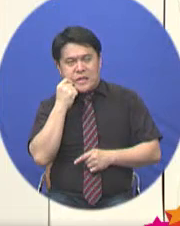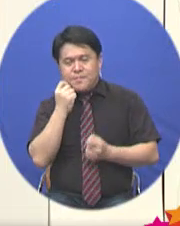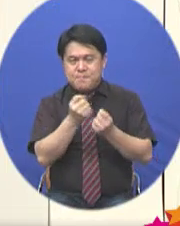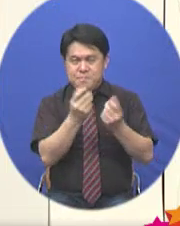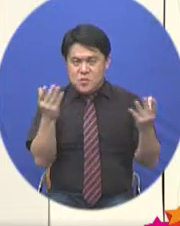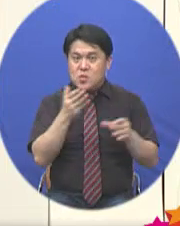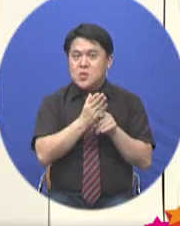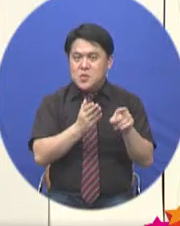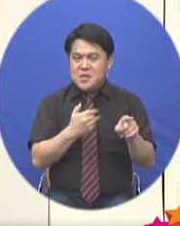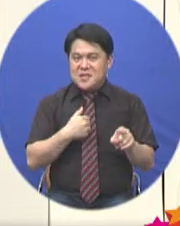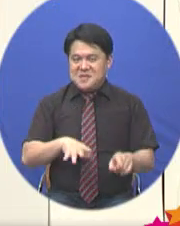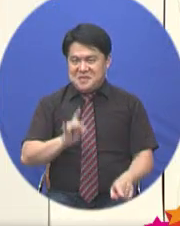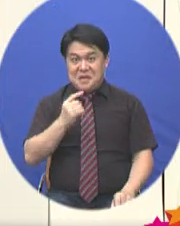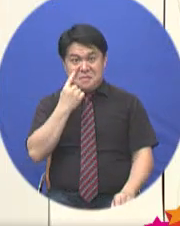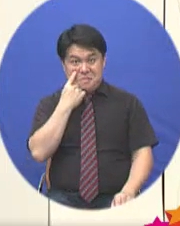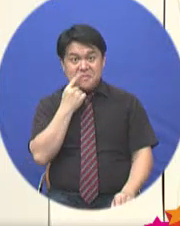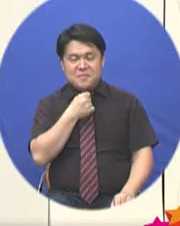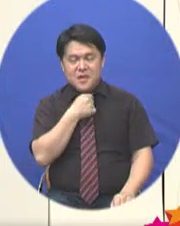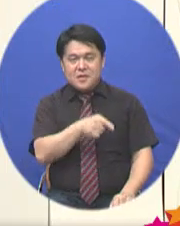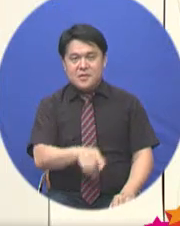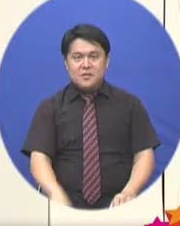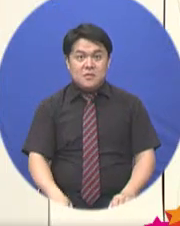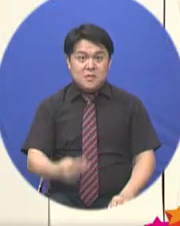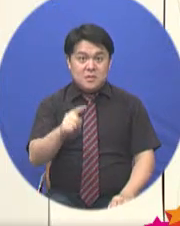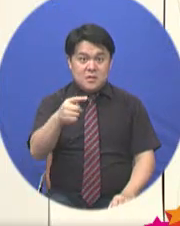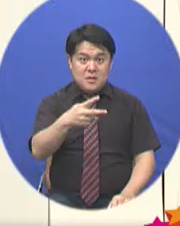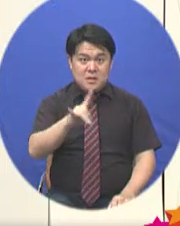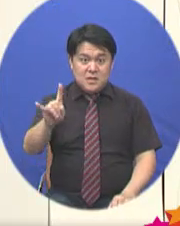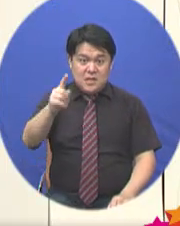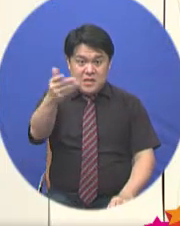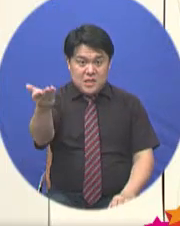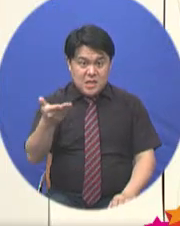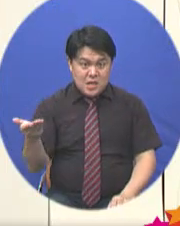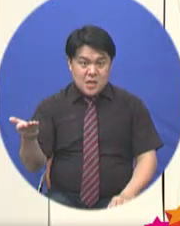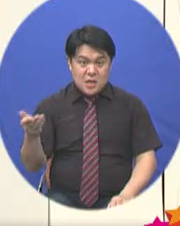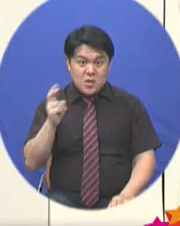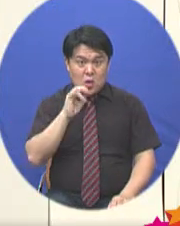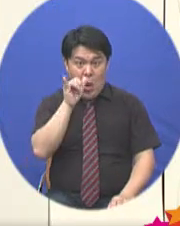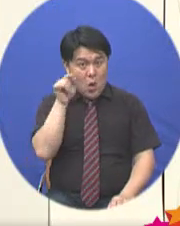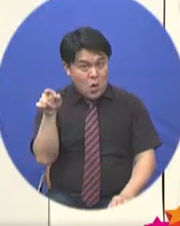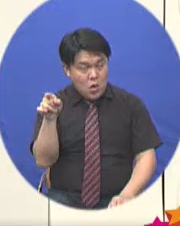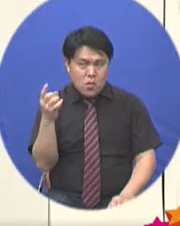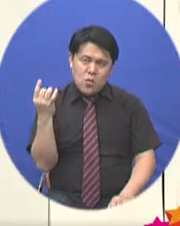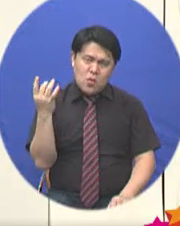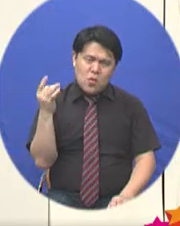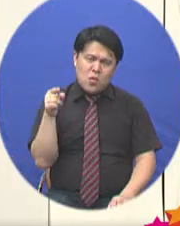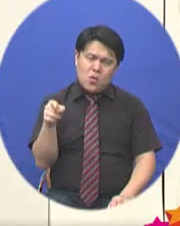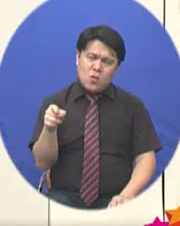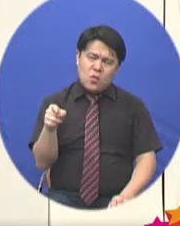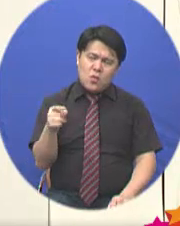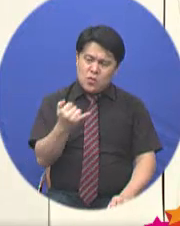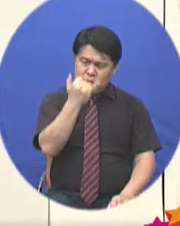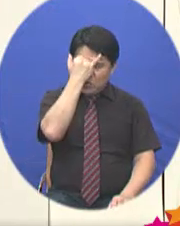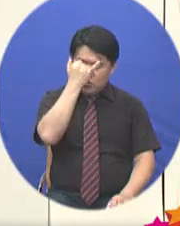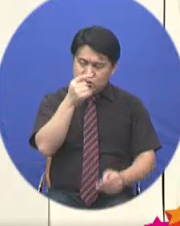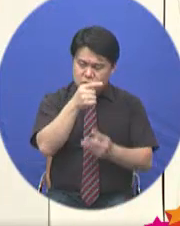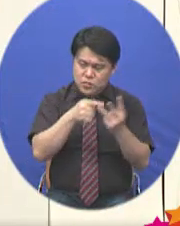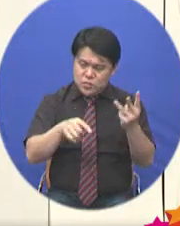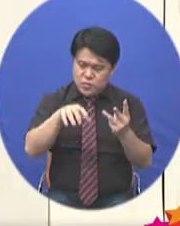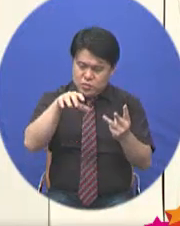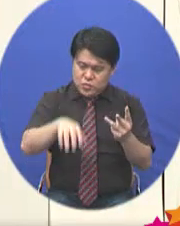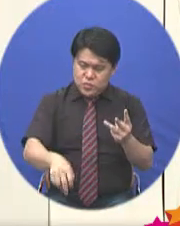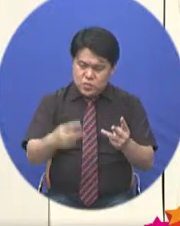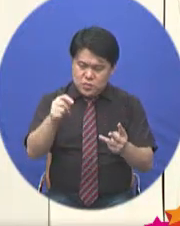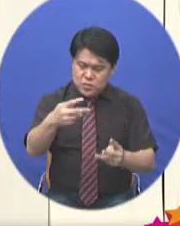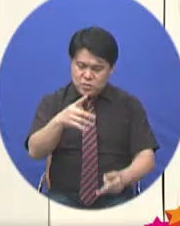해보려고요. 처음으로 하는 거예요, 지금. 달래강? 예. 오, 아, 그래요? 달래강이 본래 그 충주의 그